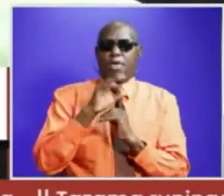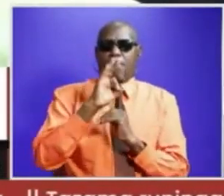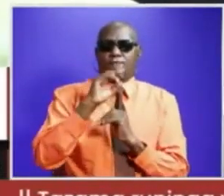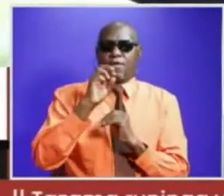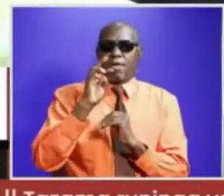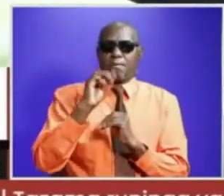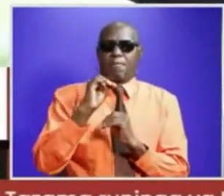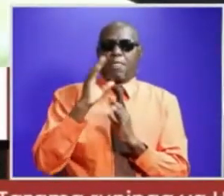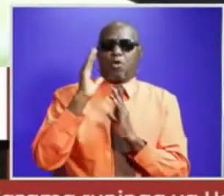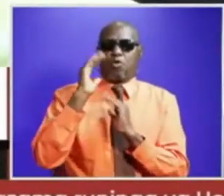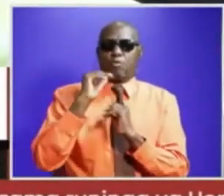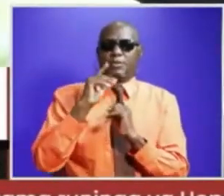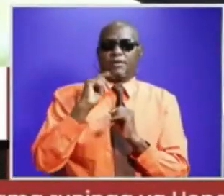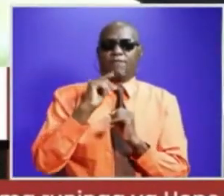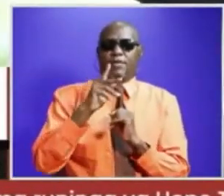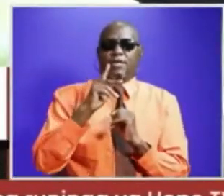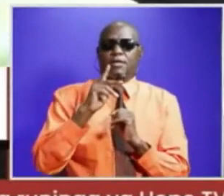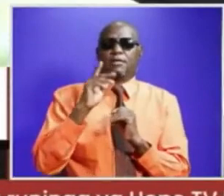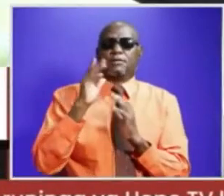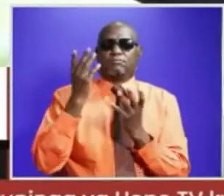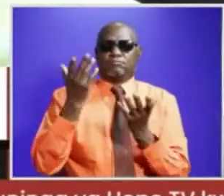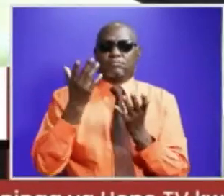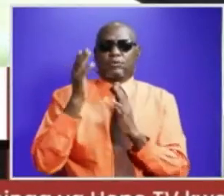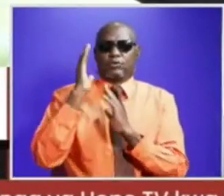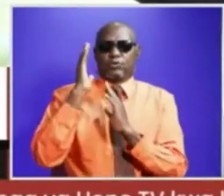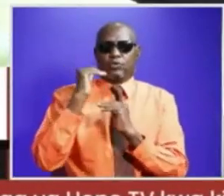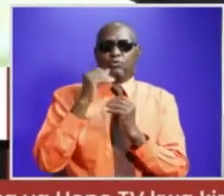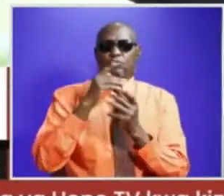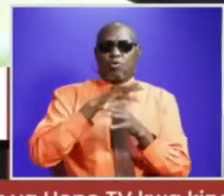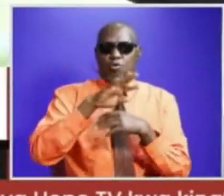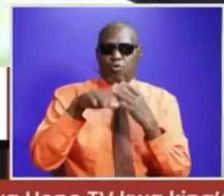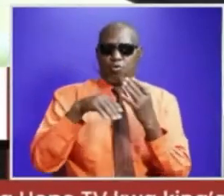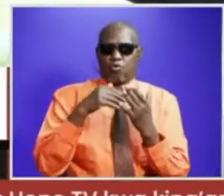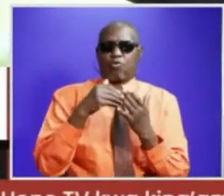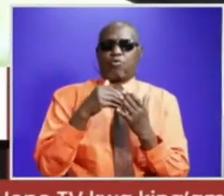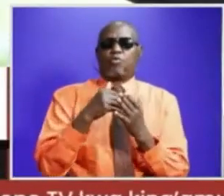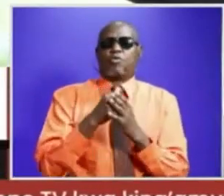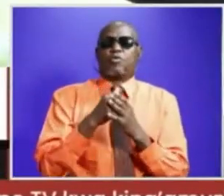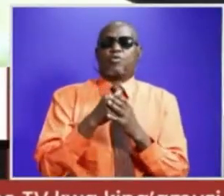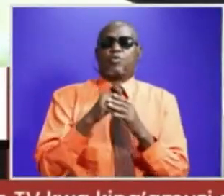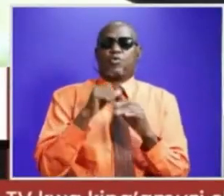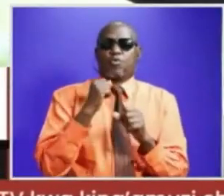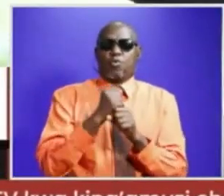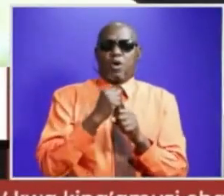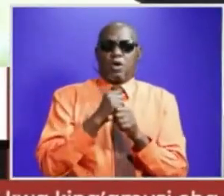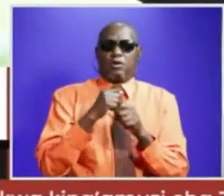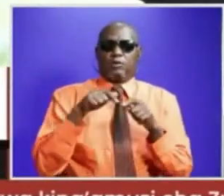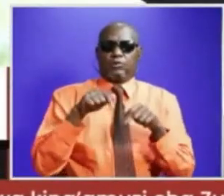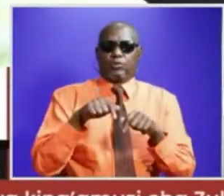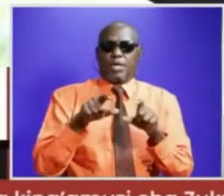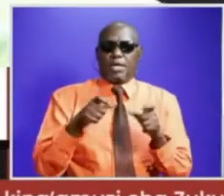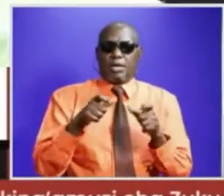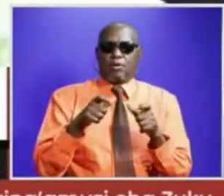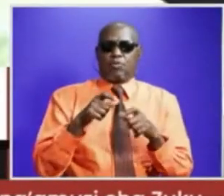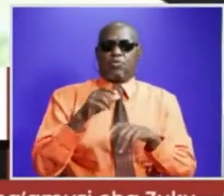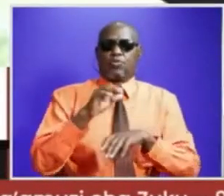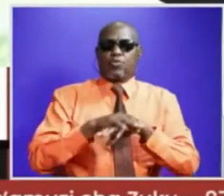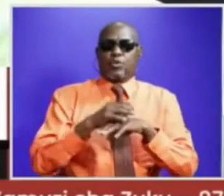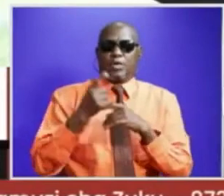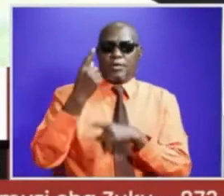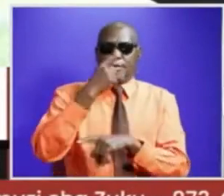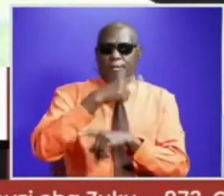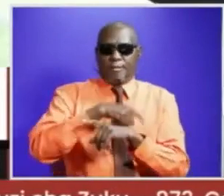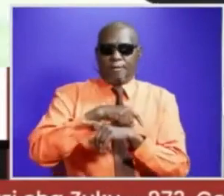na Hope TV tunazidi kuwatakia watangazaji, wanahabari wote ambao wanafanya kazi katika redio siku njema, na